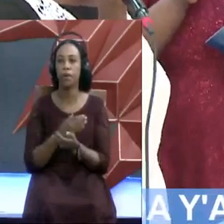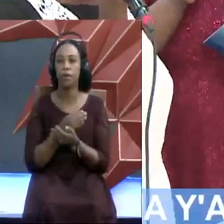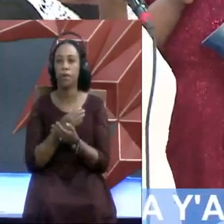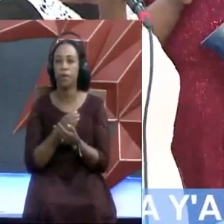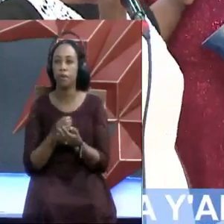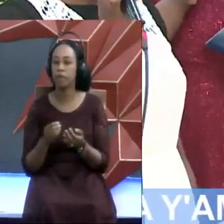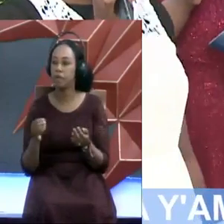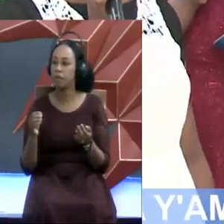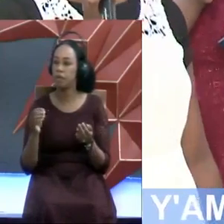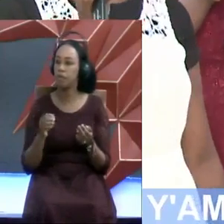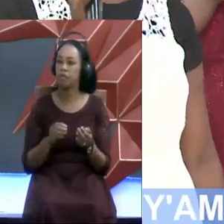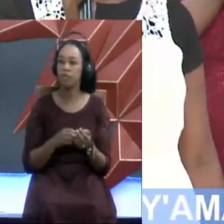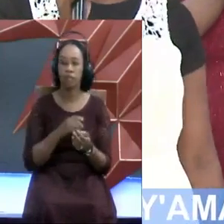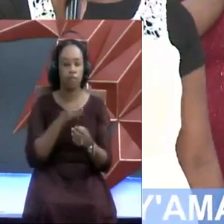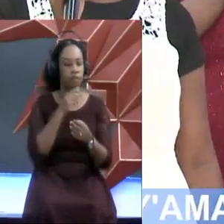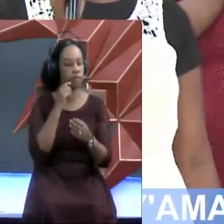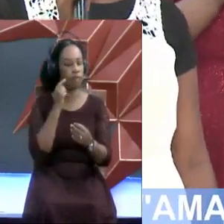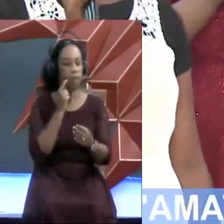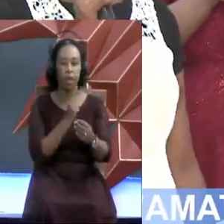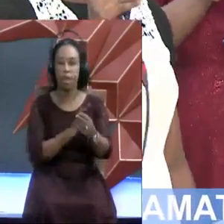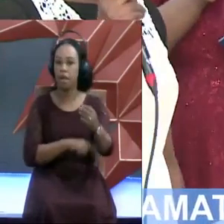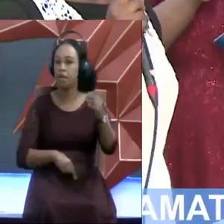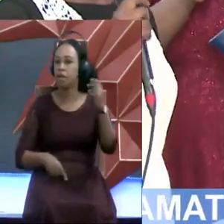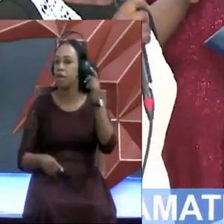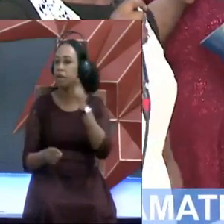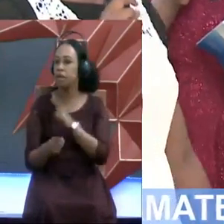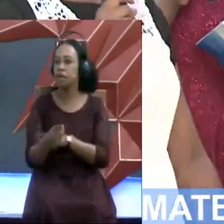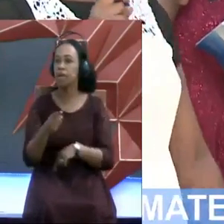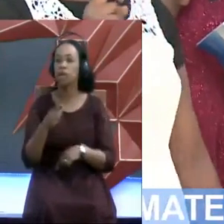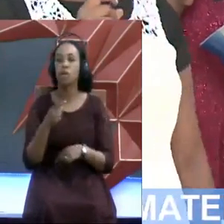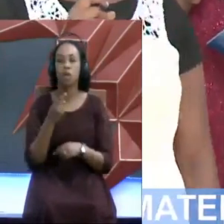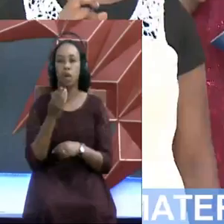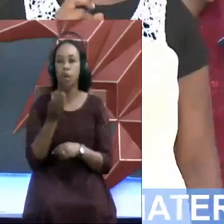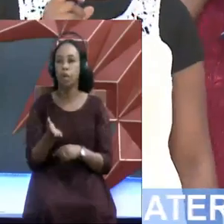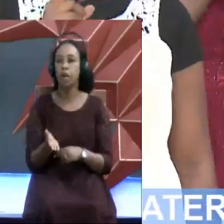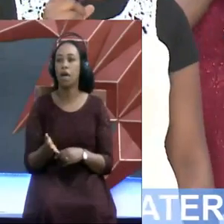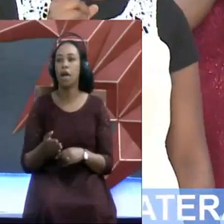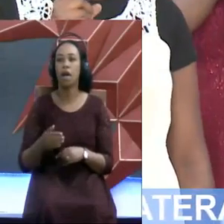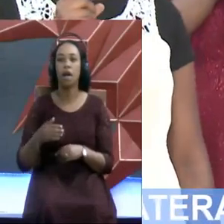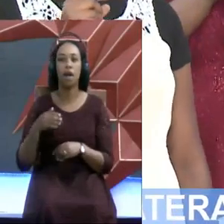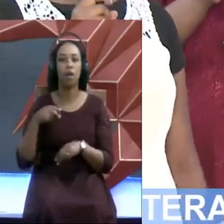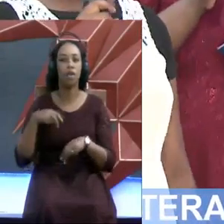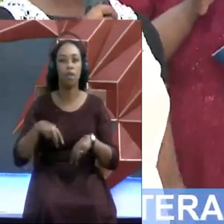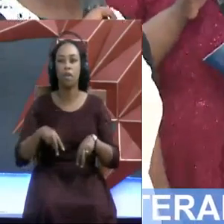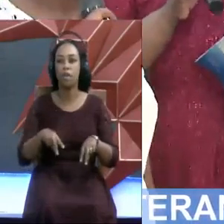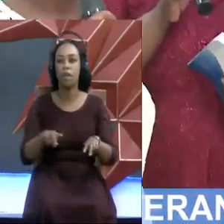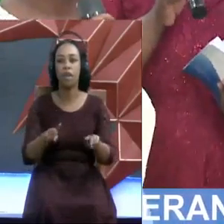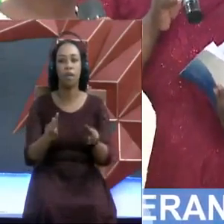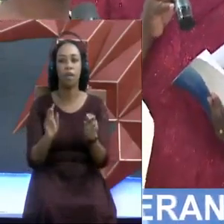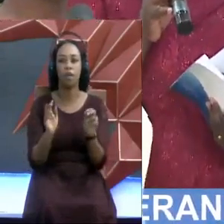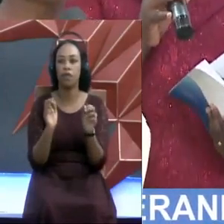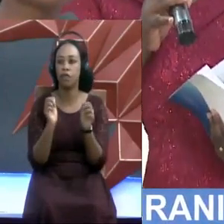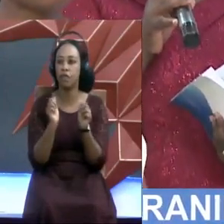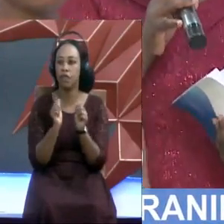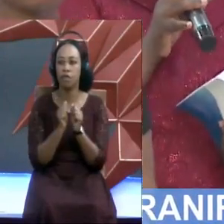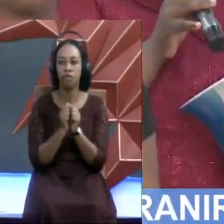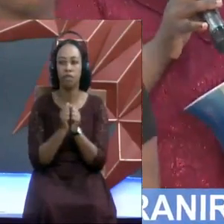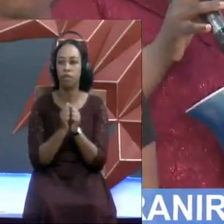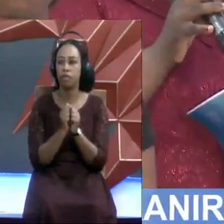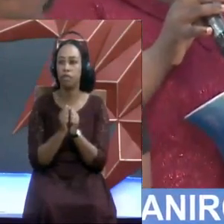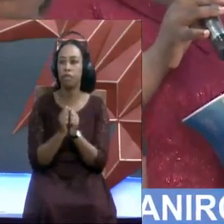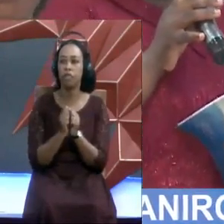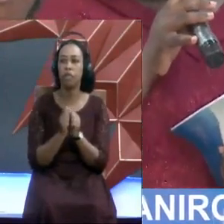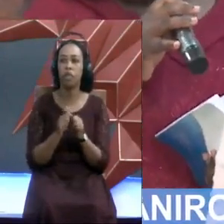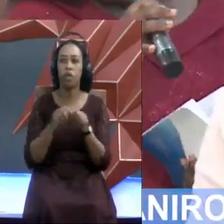Na viwe tena Vyo vya tembea Kwa uwezo